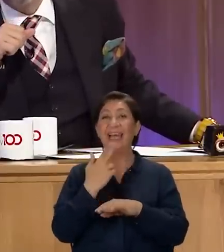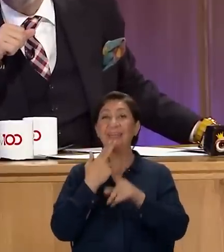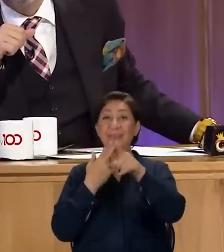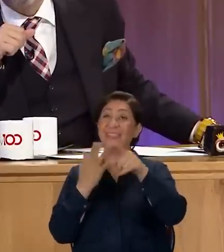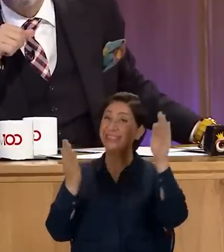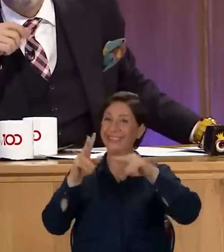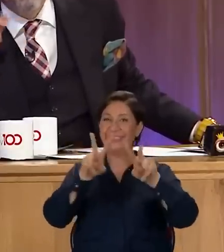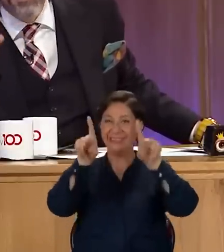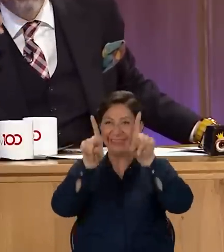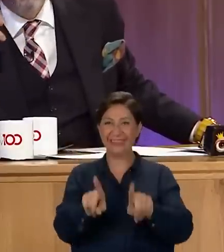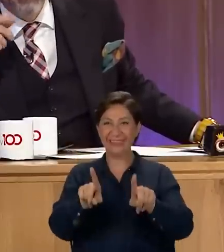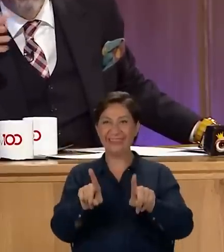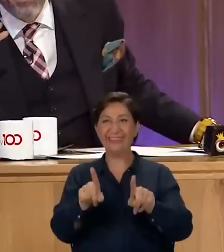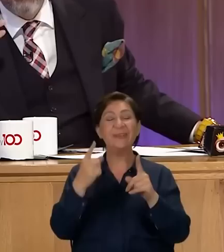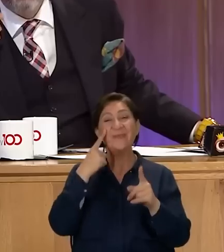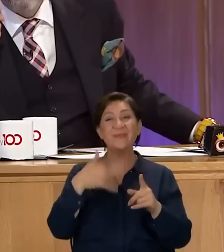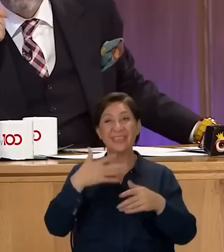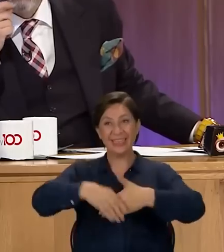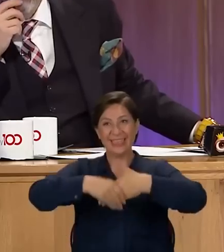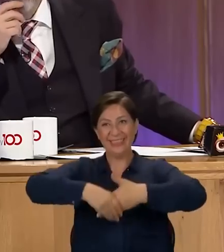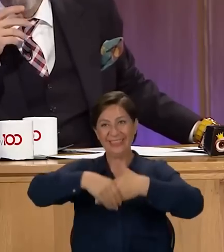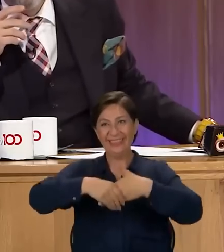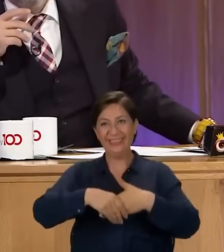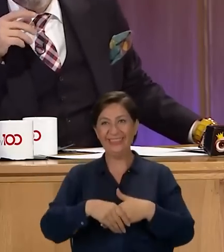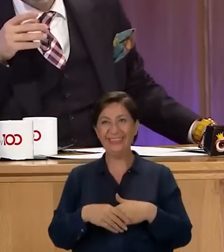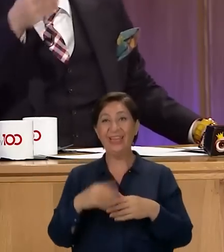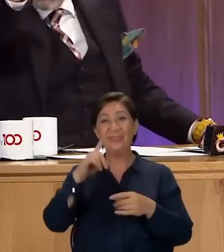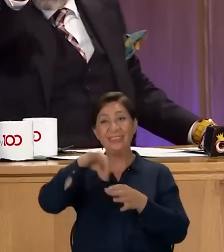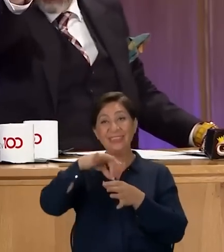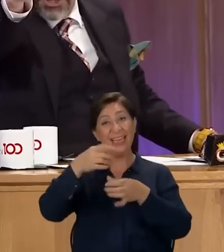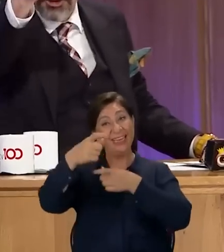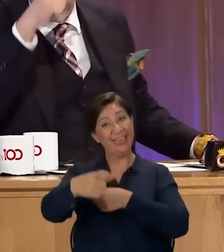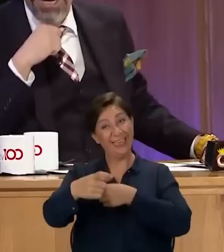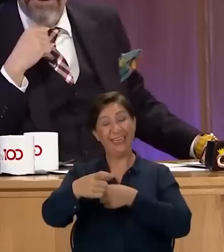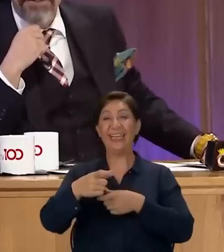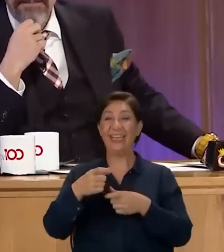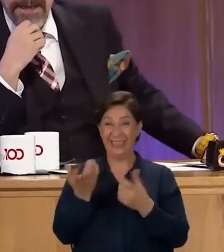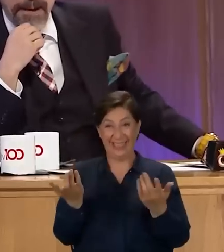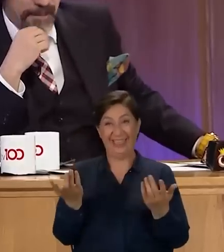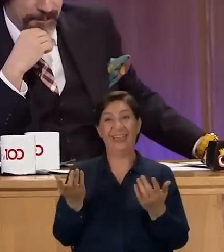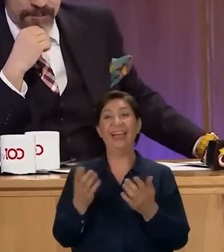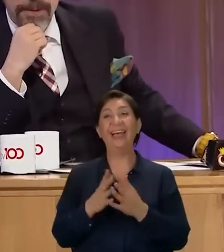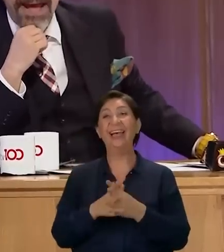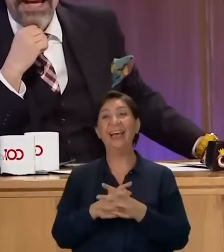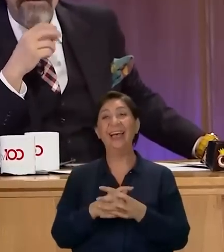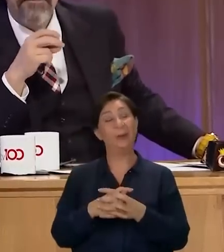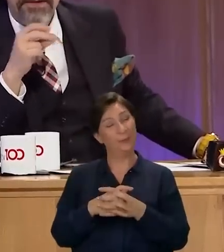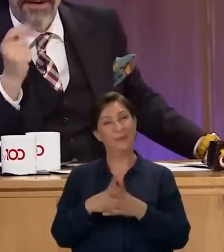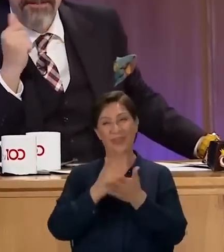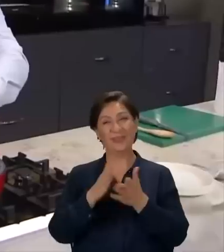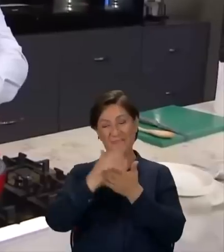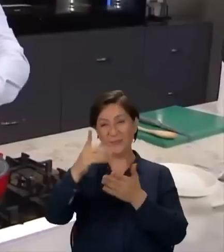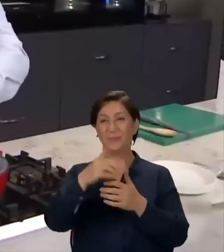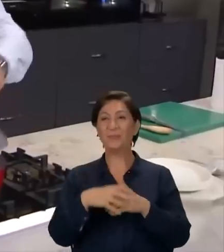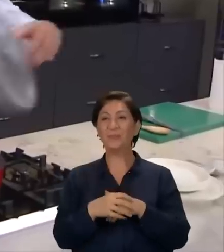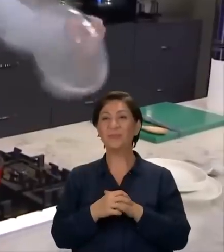Hanımefendiyi de çağırırız. Tanıştırırız en azından. Tabii bir çay içeriz. Bir çay içerler şurada. Evet. Peki.